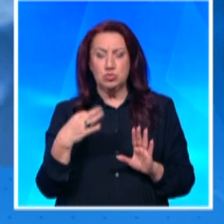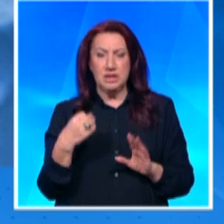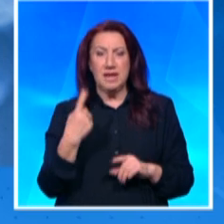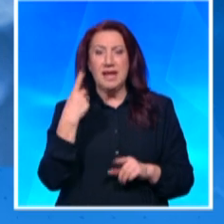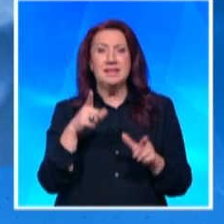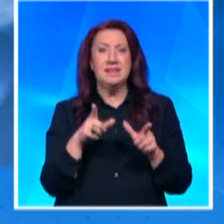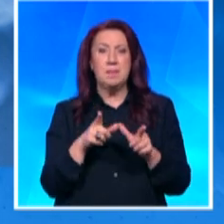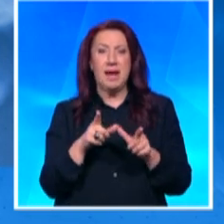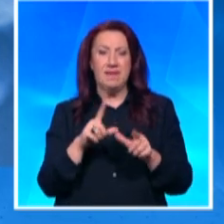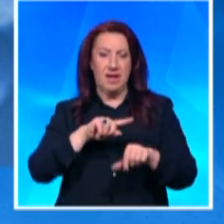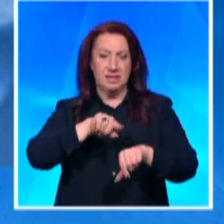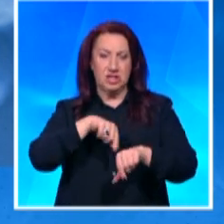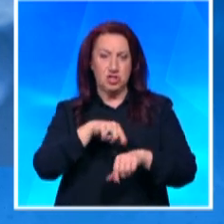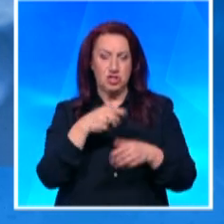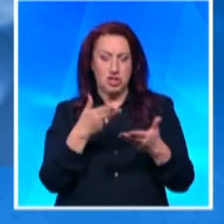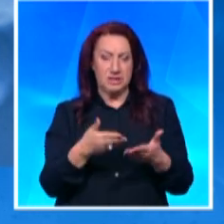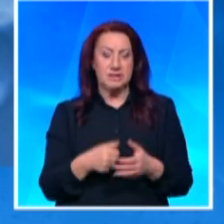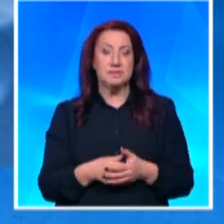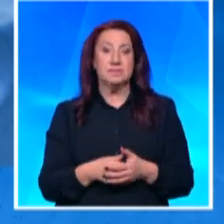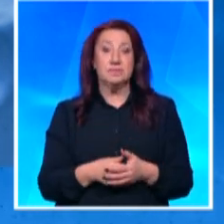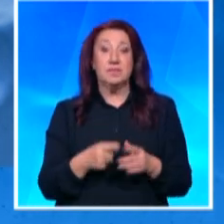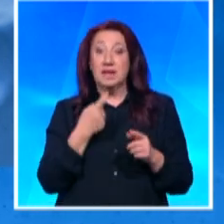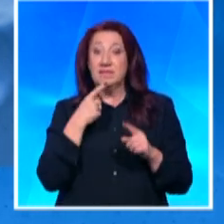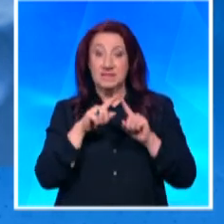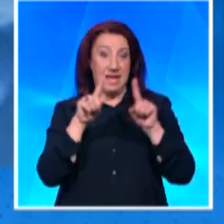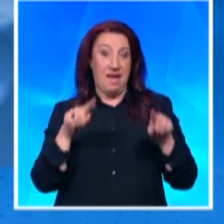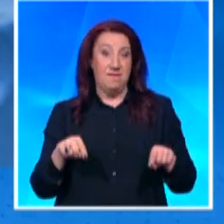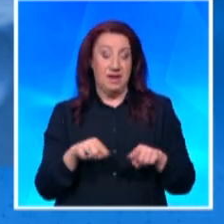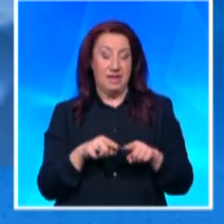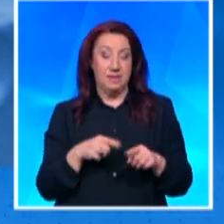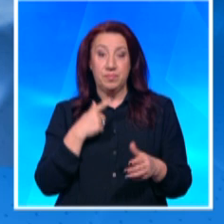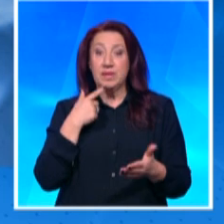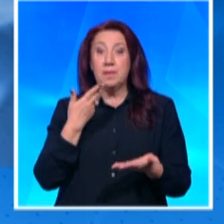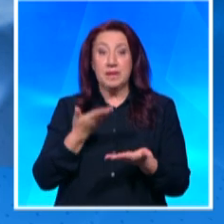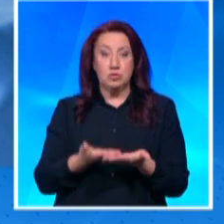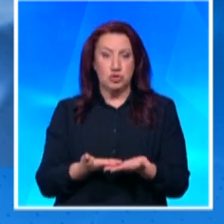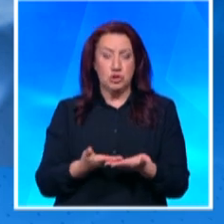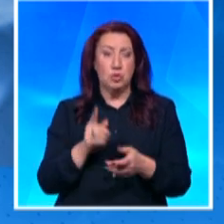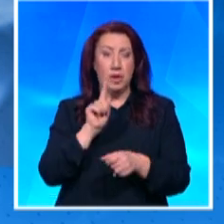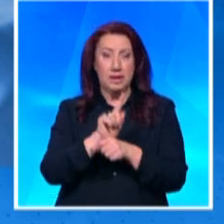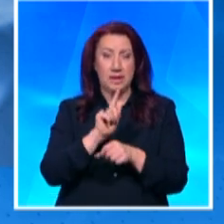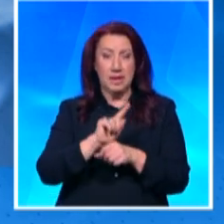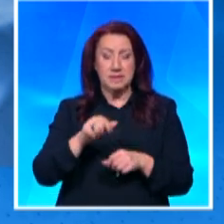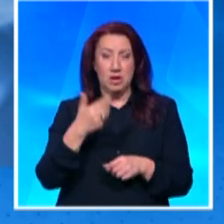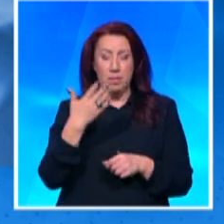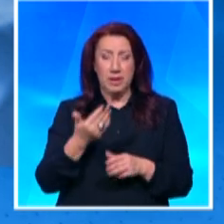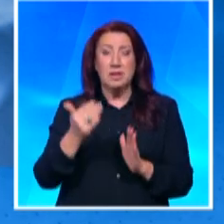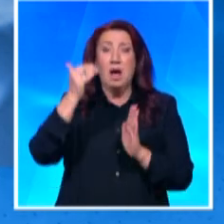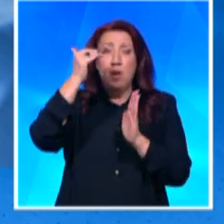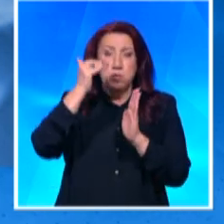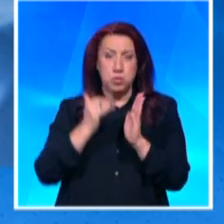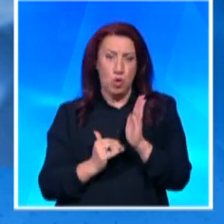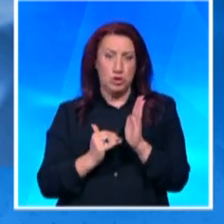е посочило газовото дружество в заявление до регулатора. Предложението е с 11,5% по-ниско